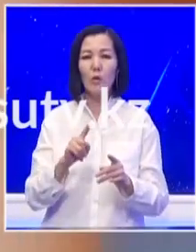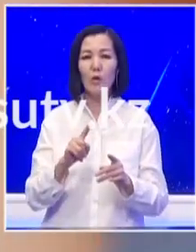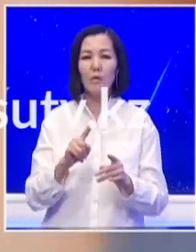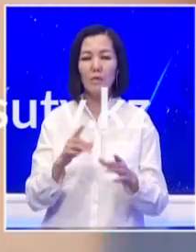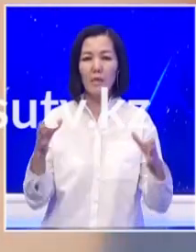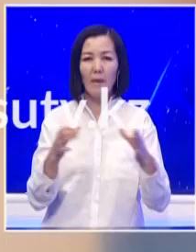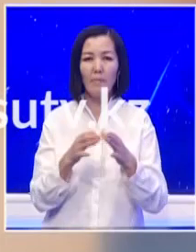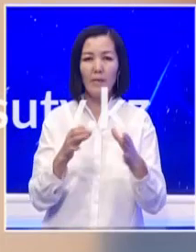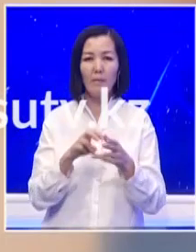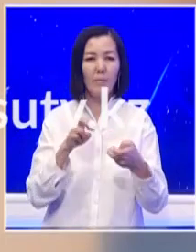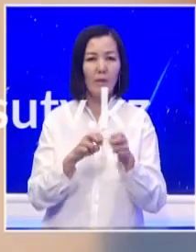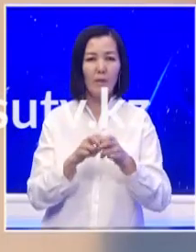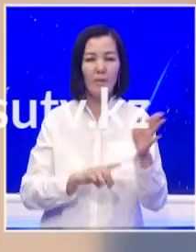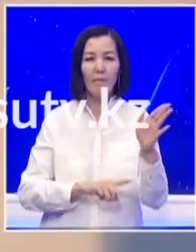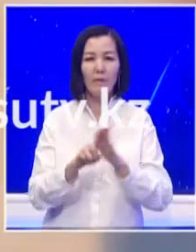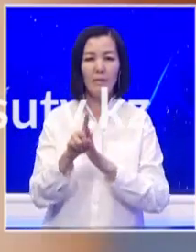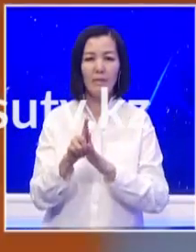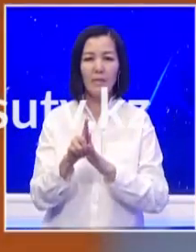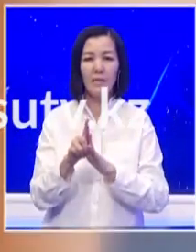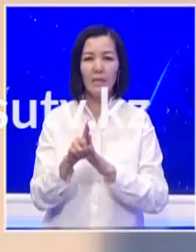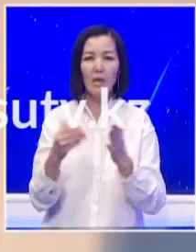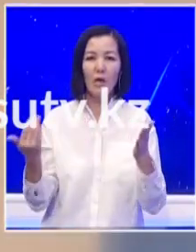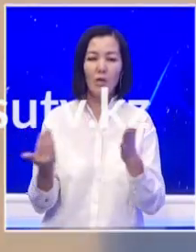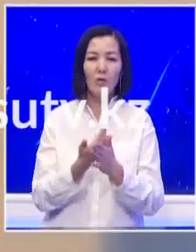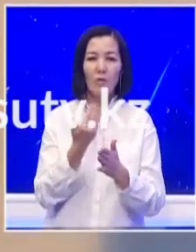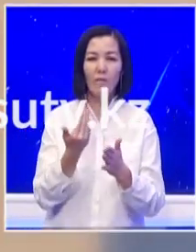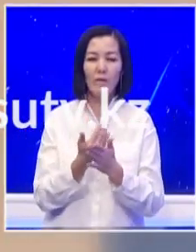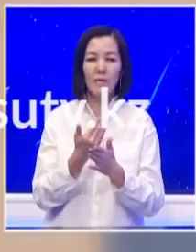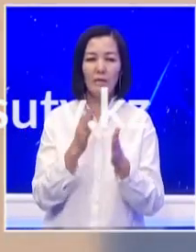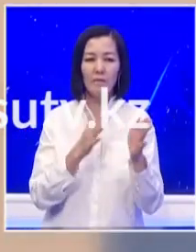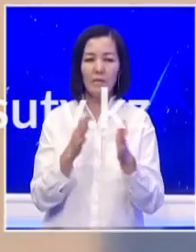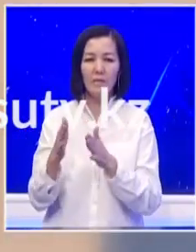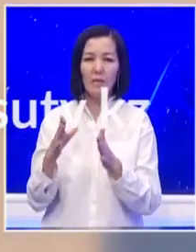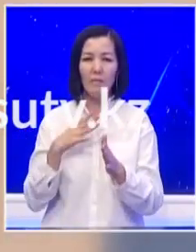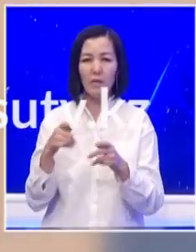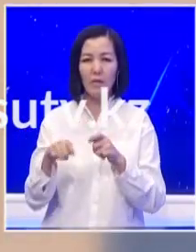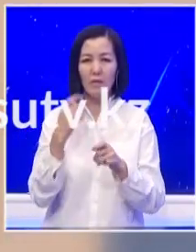абонентам в компании, проблема возникла из-за сбоя в новой системе.